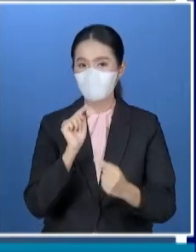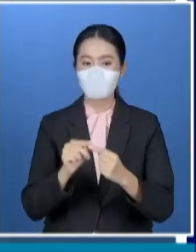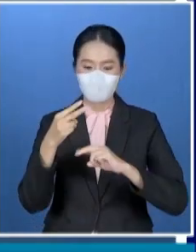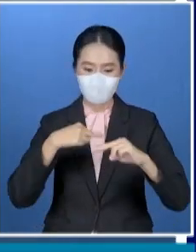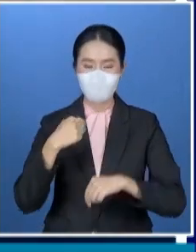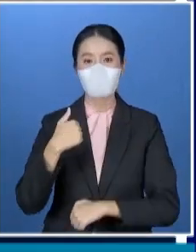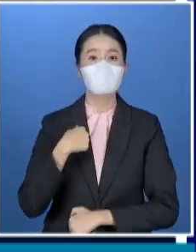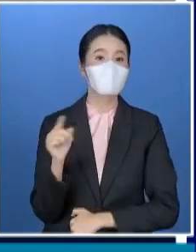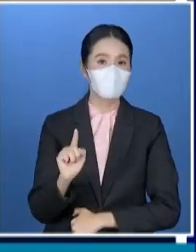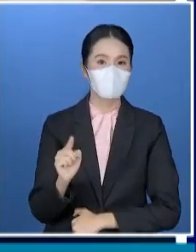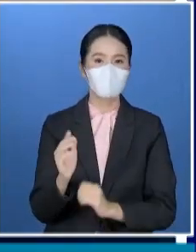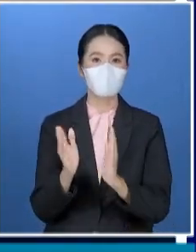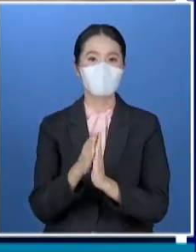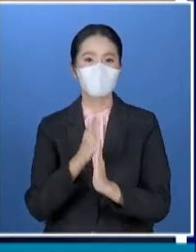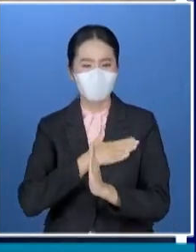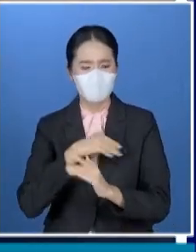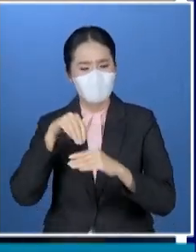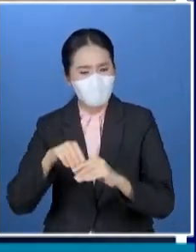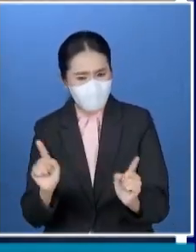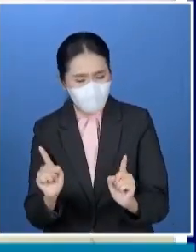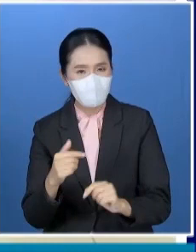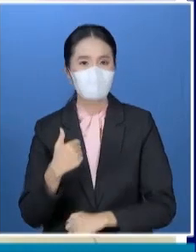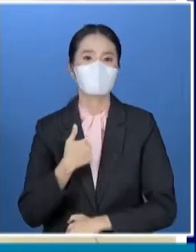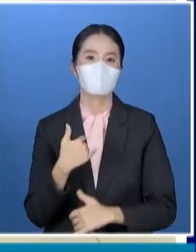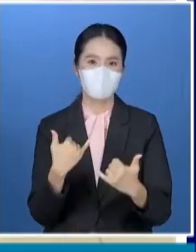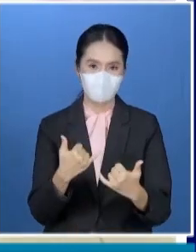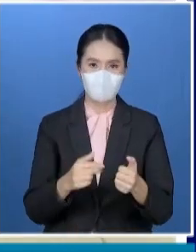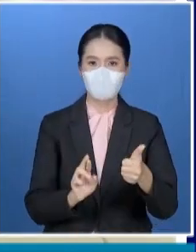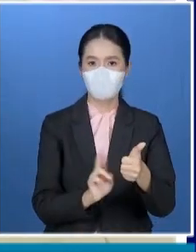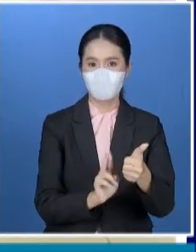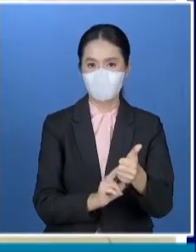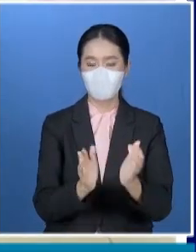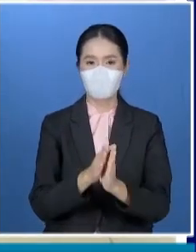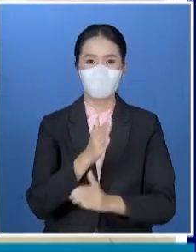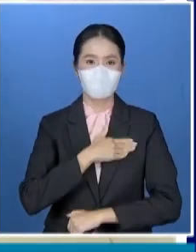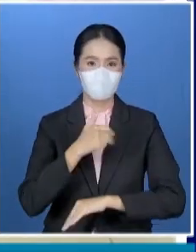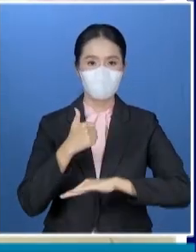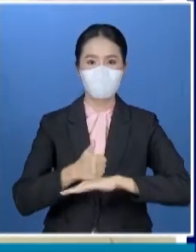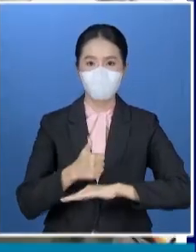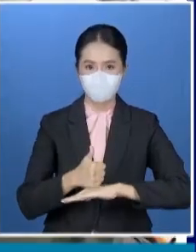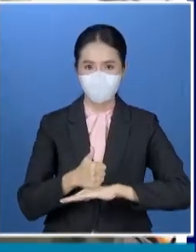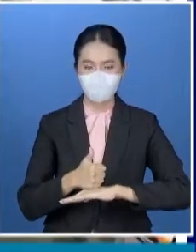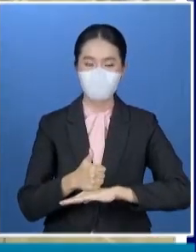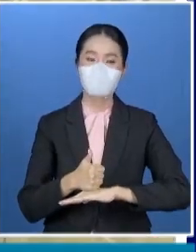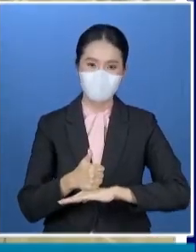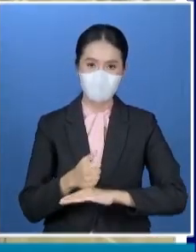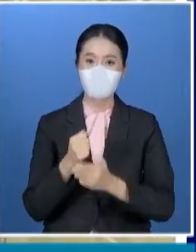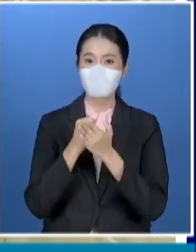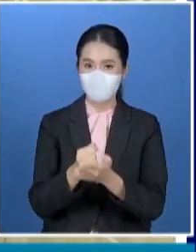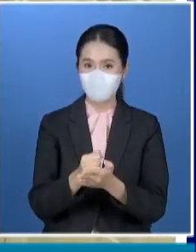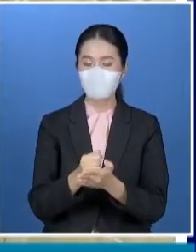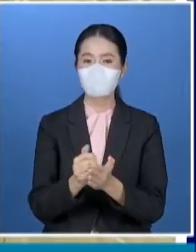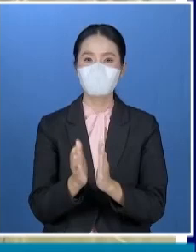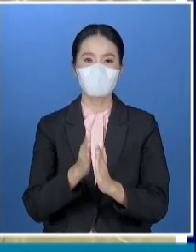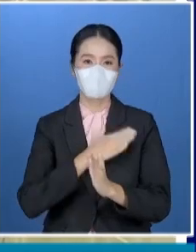การดูแลบ้างทางด้านของพระนะคะอยู่กันยังไงวันนี้ท่านรองเจ้าอาวาสพระครูพิพิธวรกิจจานุการนะคะเป็นผู้ช่วยเจ้าอาว